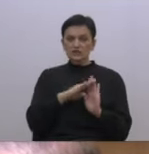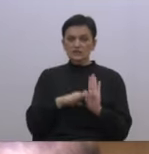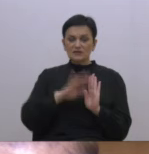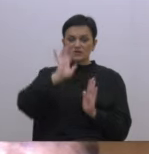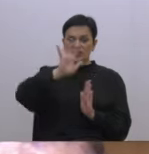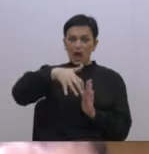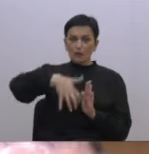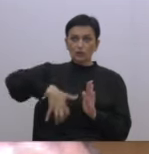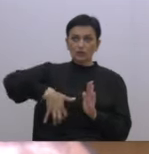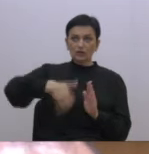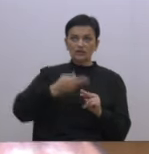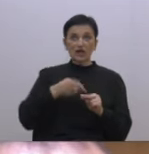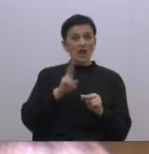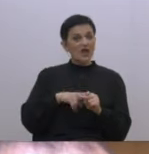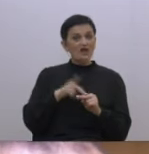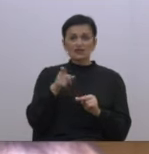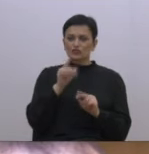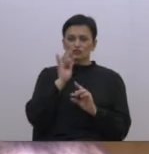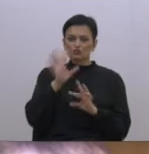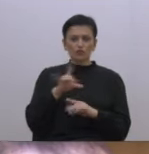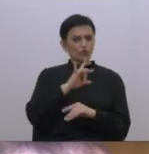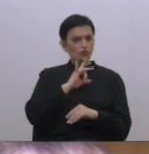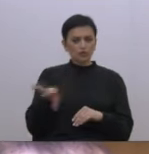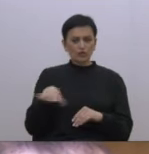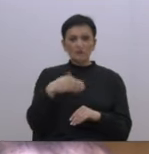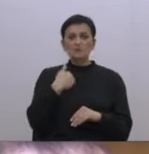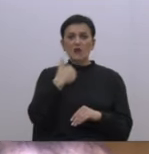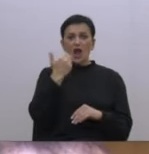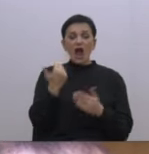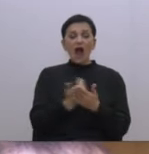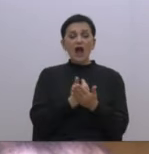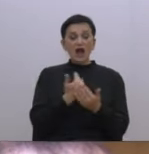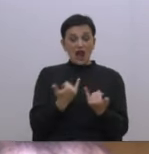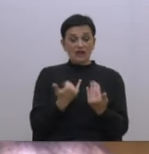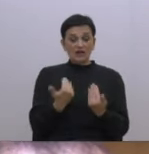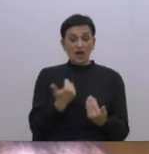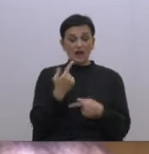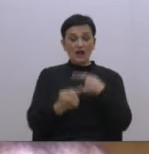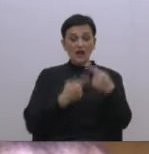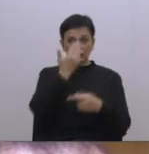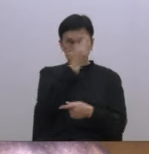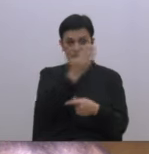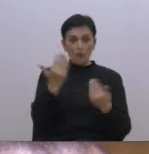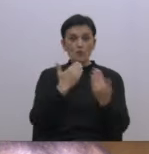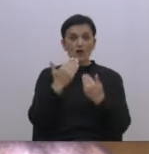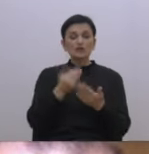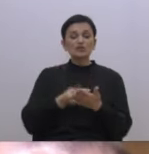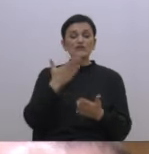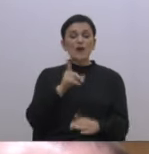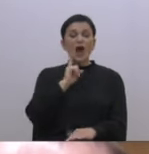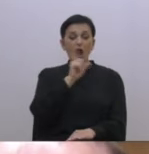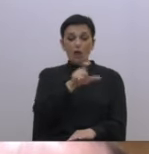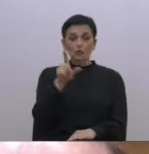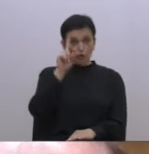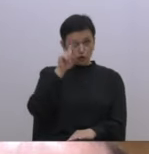ძირის გამოთხრით. ეს არ გაგივათ. მინდა მიმართო ახალთაობას ახლა. ძვირფასო ახალგაზრდებო, იცოდეთ,